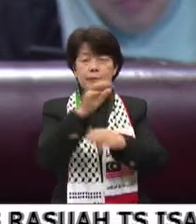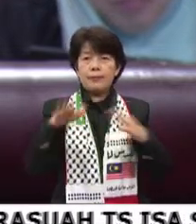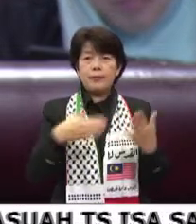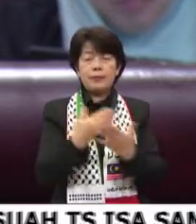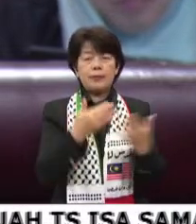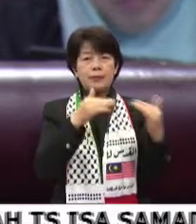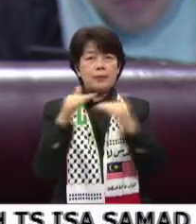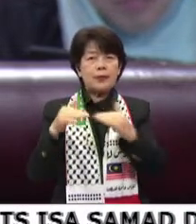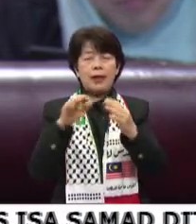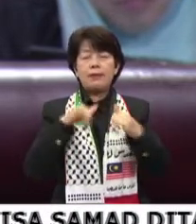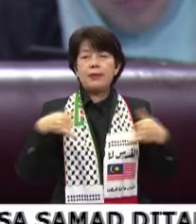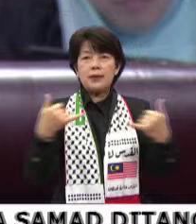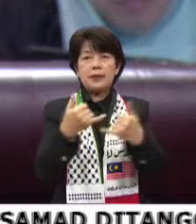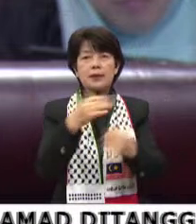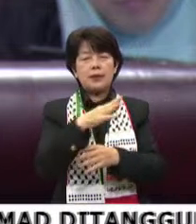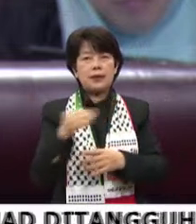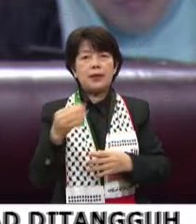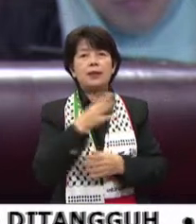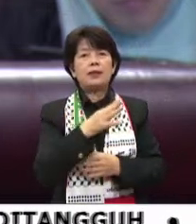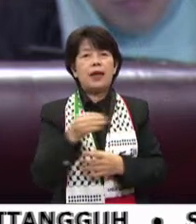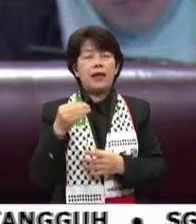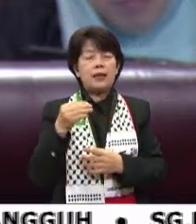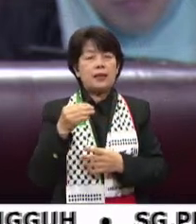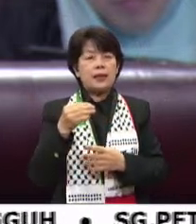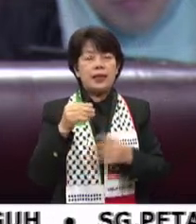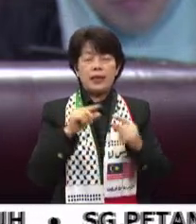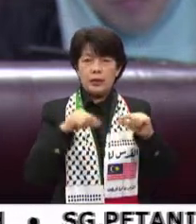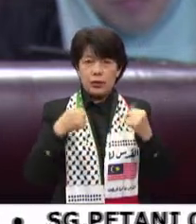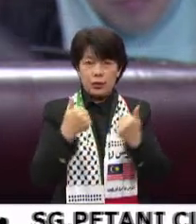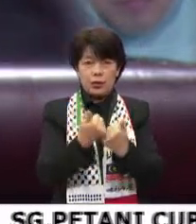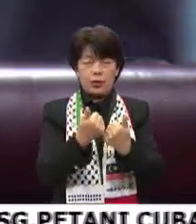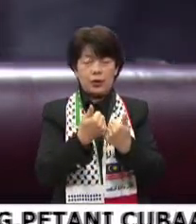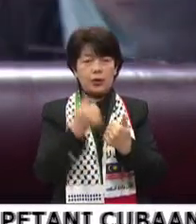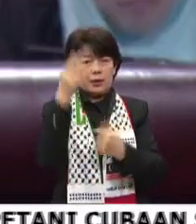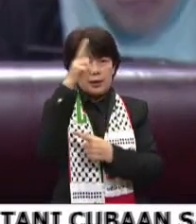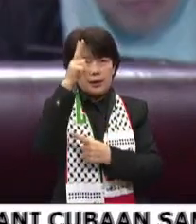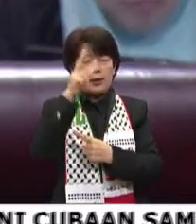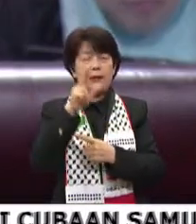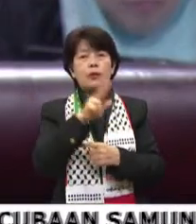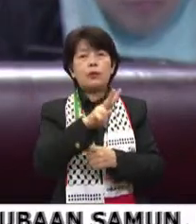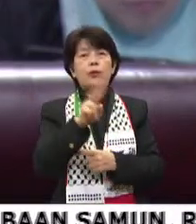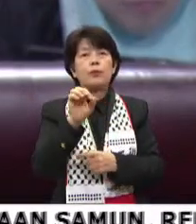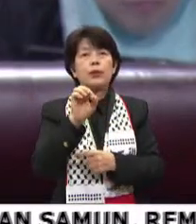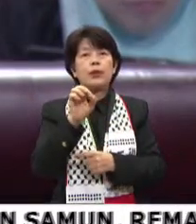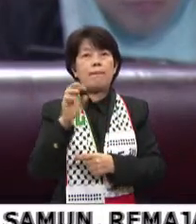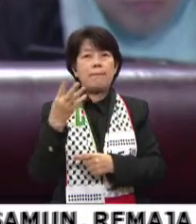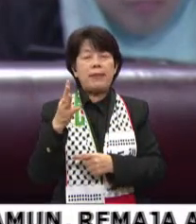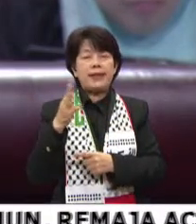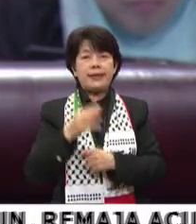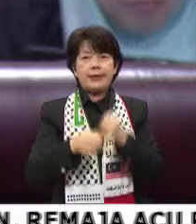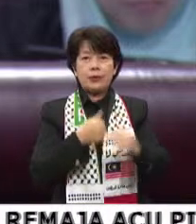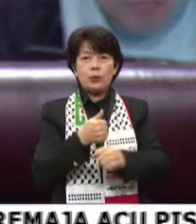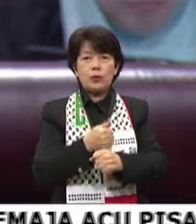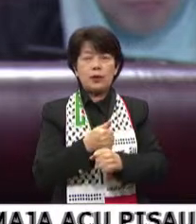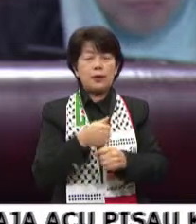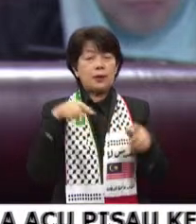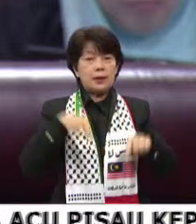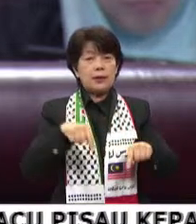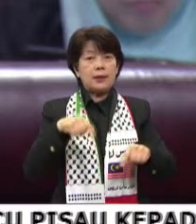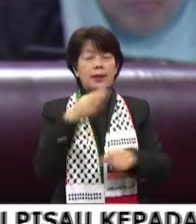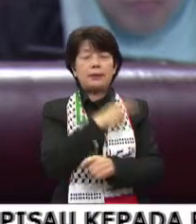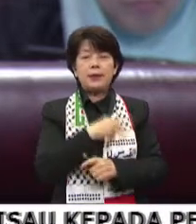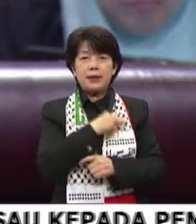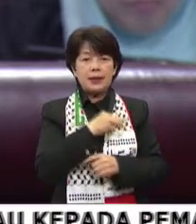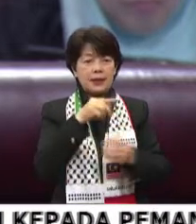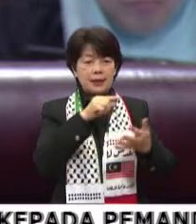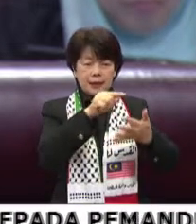pertubuhan majikan pertubuhan pekerja dan agensi kerajaan sejak tahun 2014 berdasarkan libat urus tersebut Kementerian ini telah mengambil